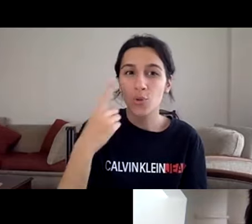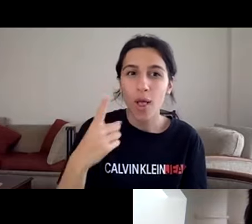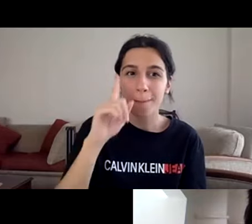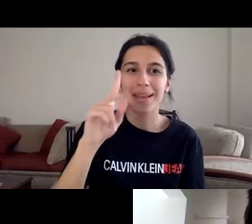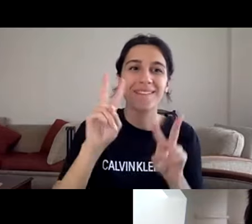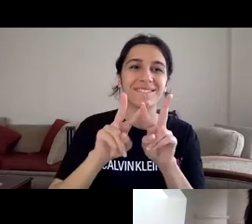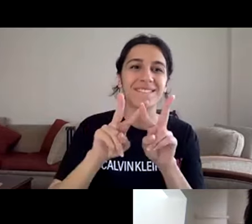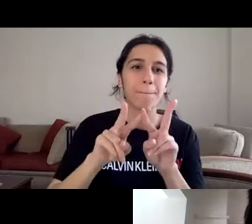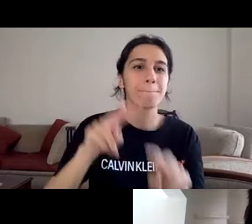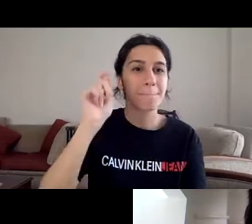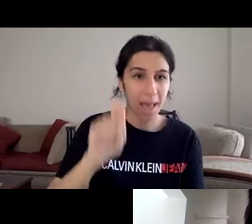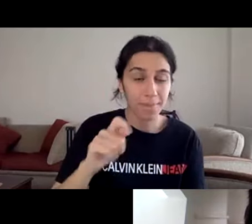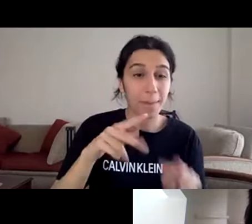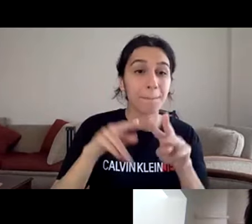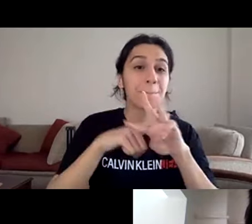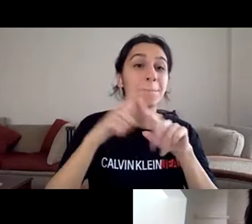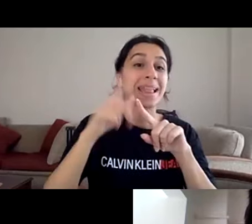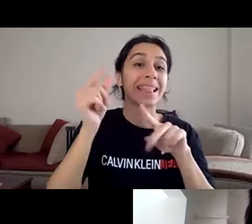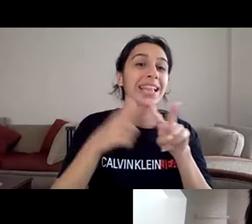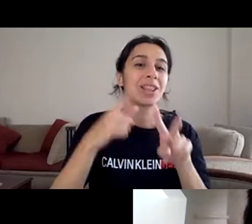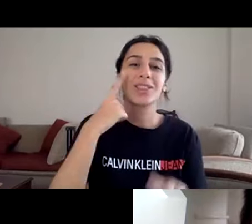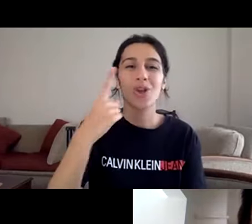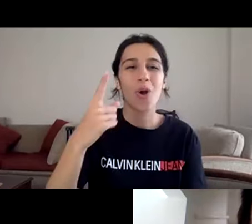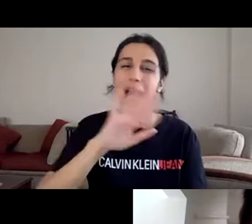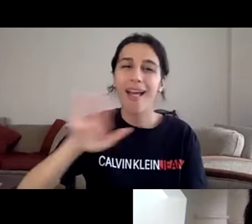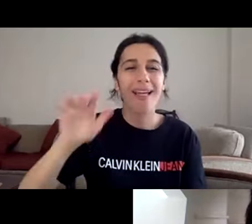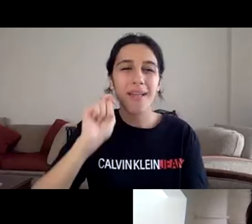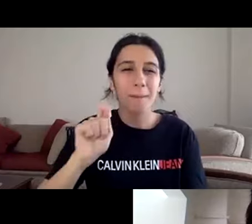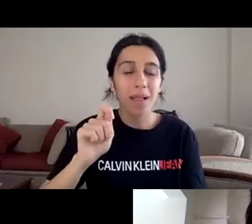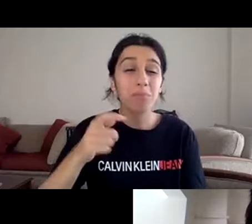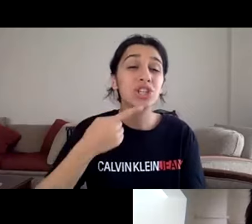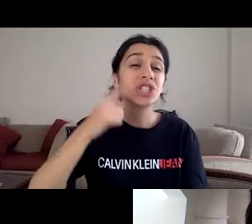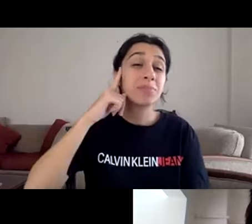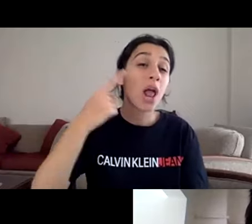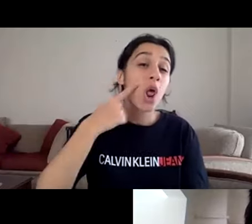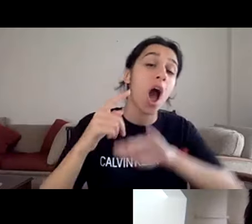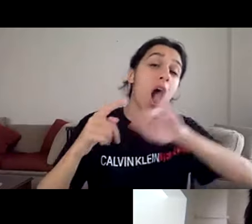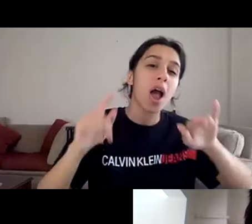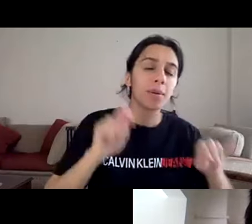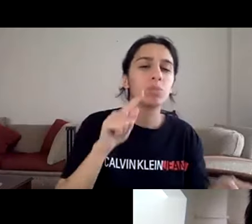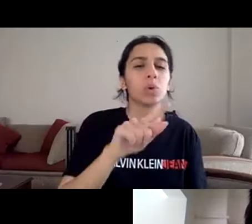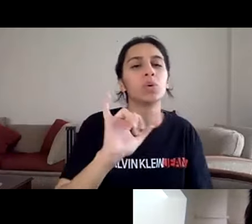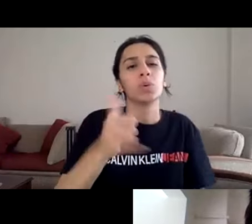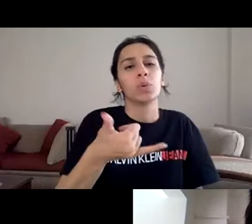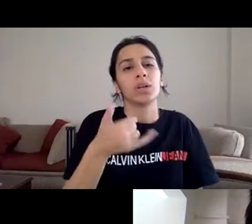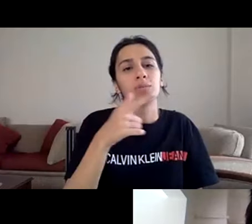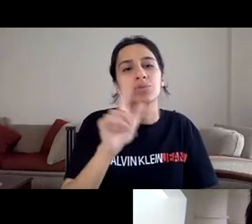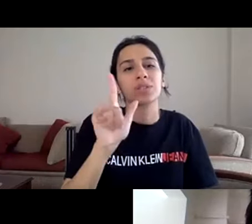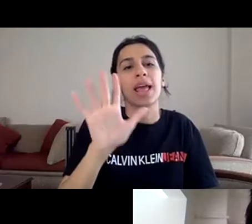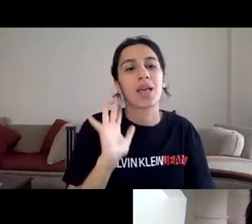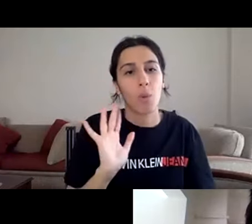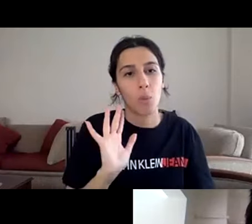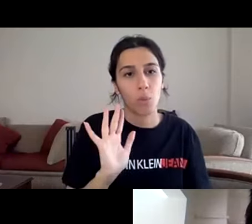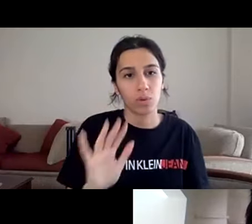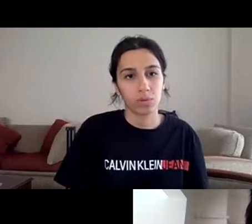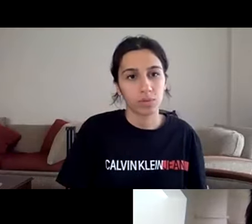web sitesinin metin tabanlı versiyonunu yapalım. İşte işitme engelliler için bu videonun ayrı bir versiyonunu yapalım. Bu çok ofansif. Sen de zaten bizzat bunu